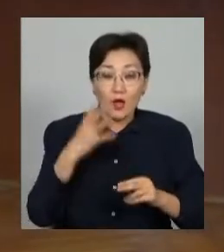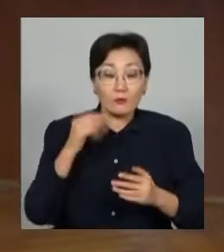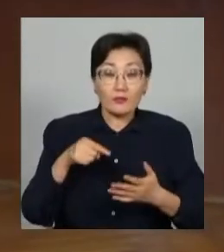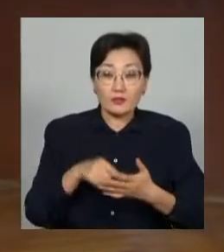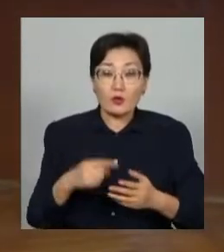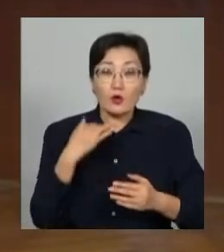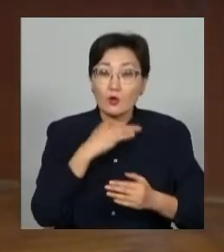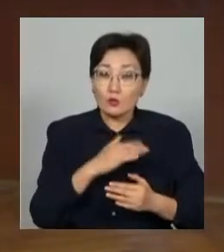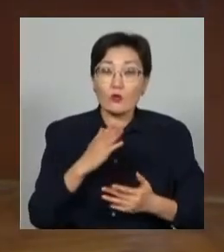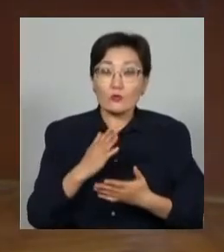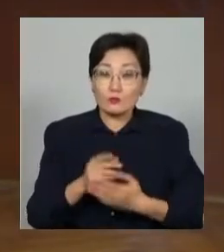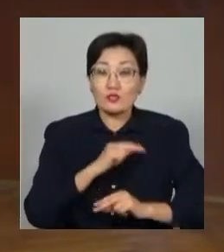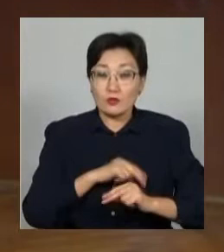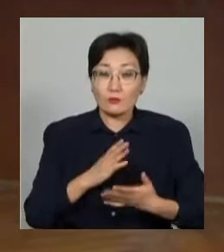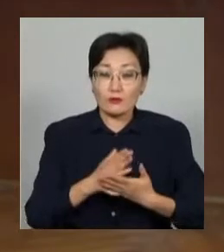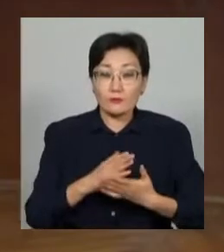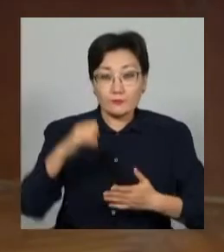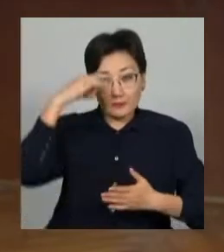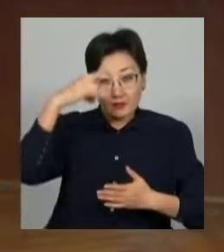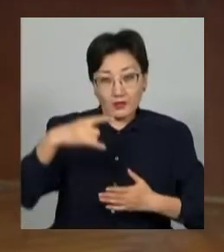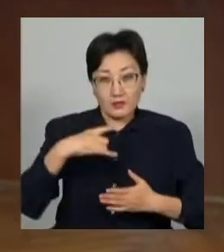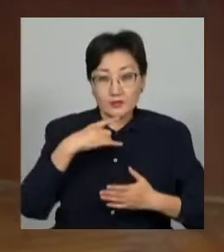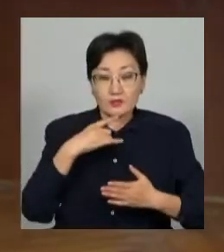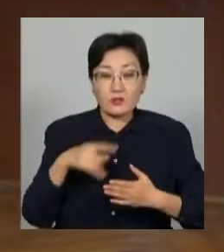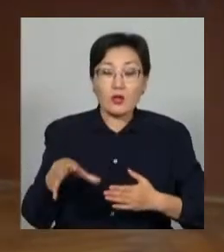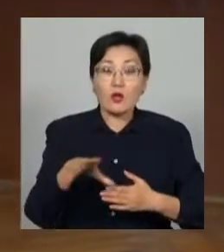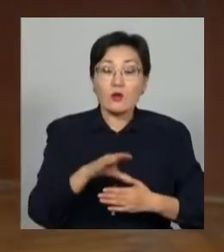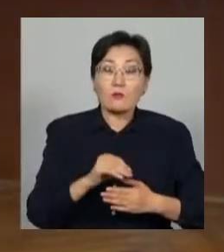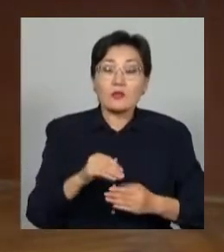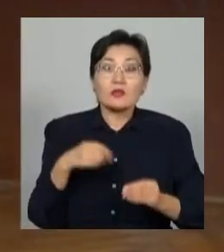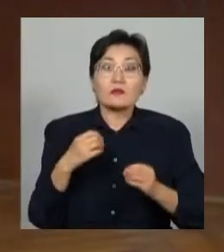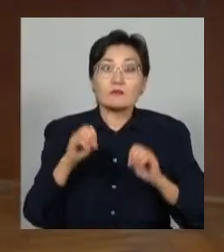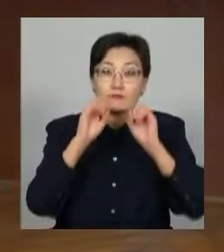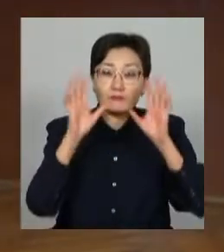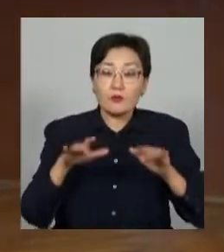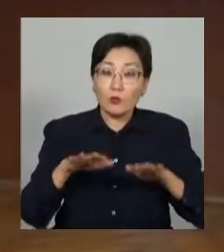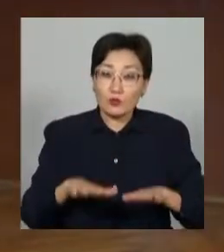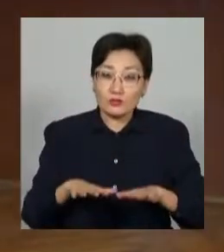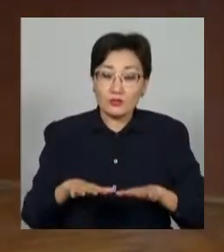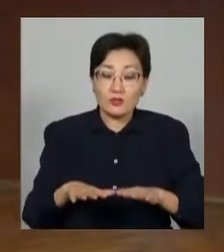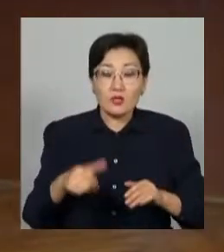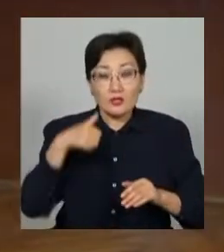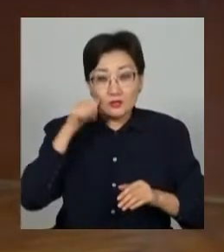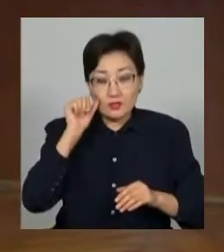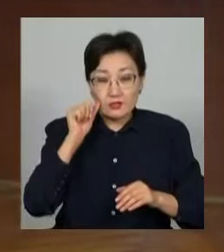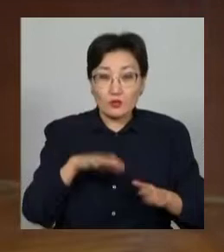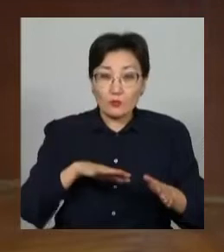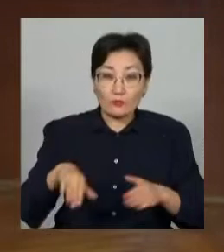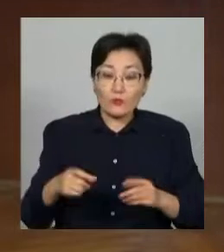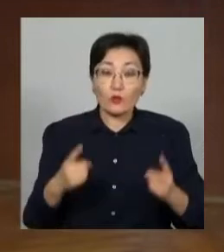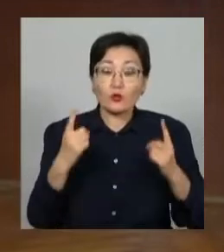абырой, екіншіден үлкен жауапкершілік деп айтар едім бұл жұмысты. Бұл кісінің алдында енді осы қаңтар қырғынынан